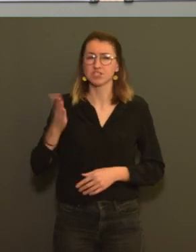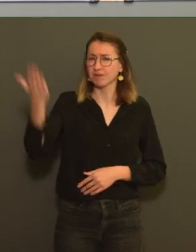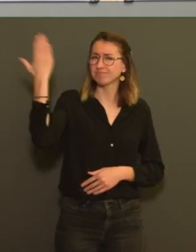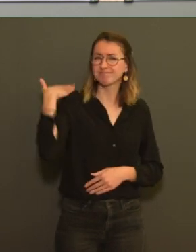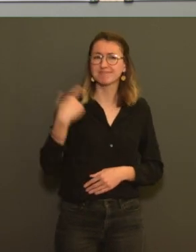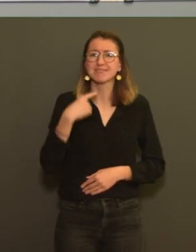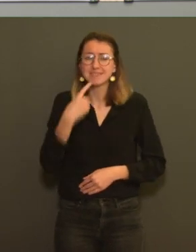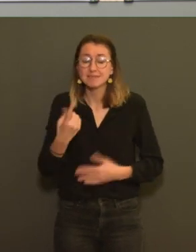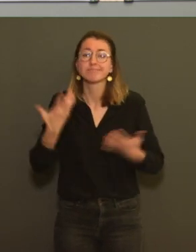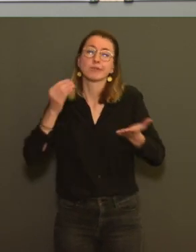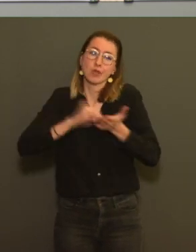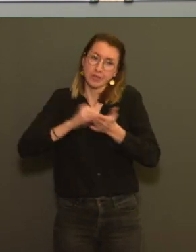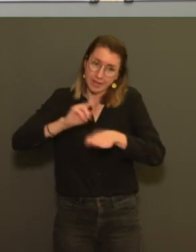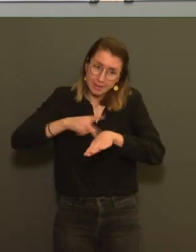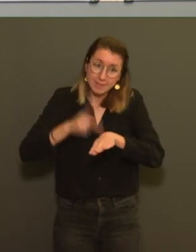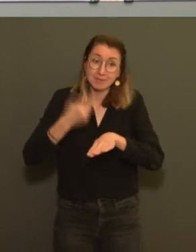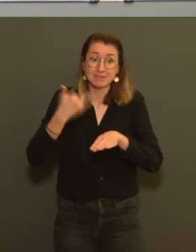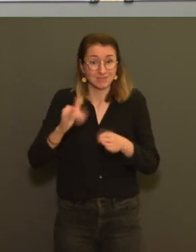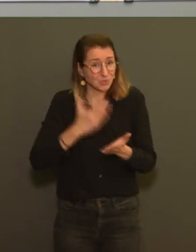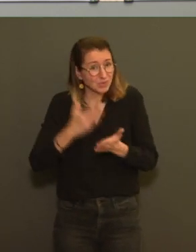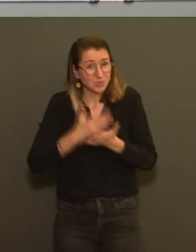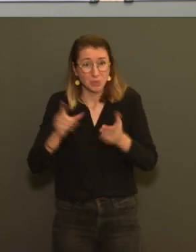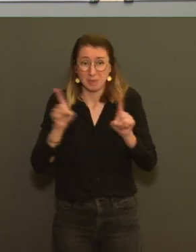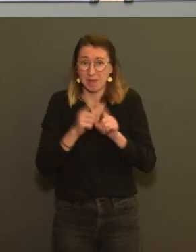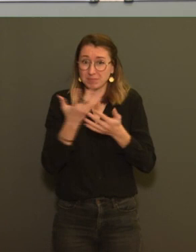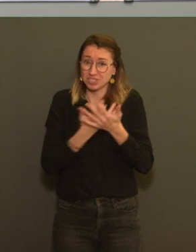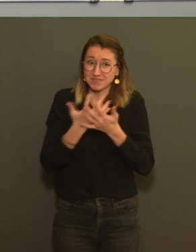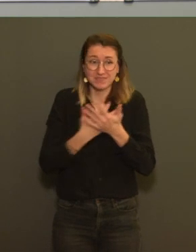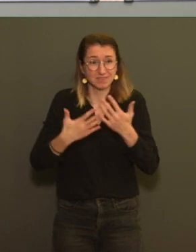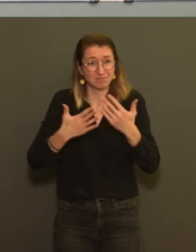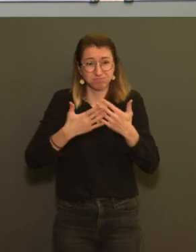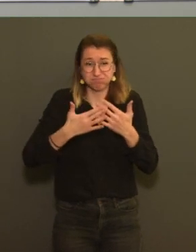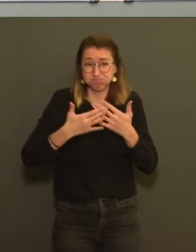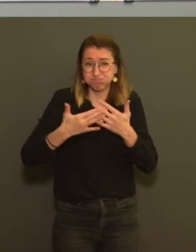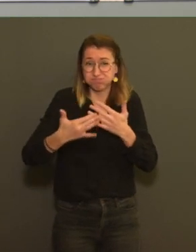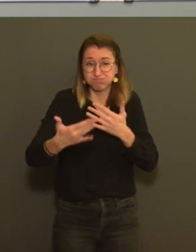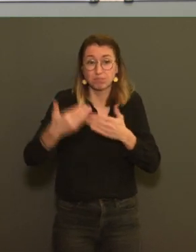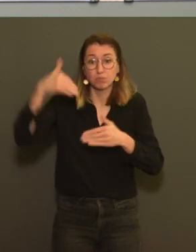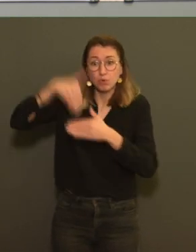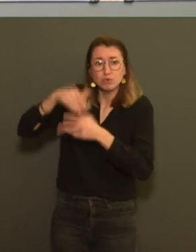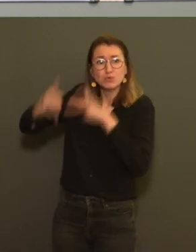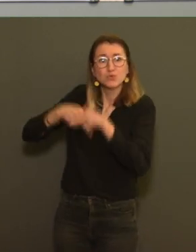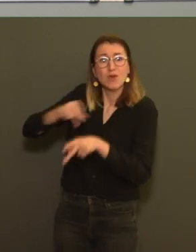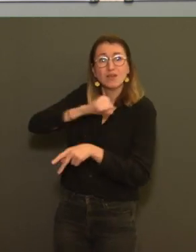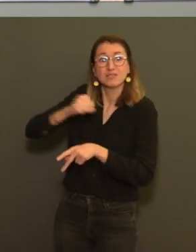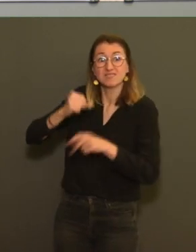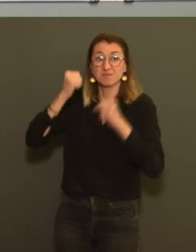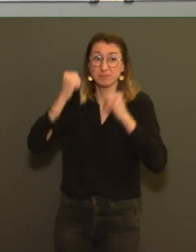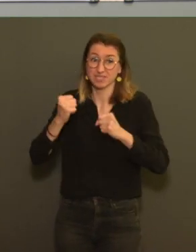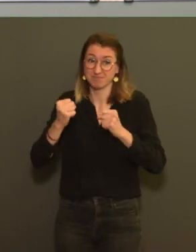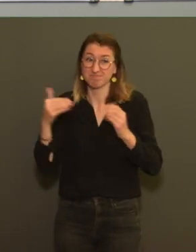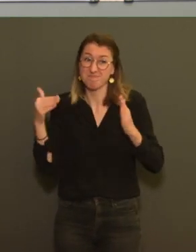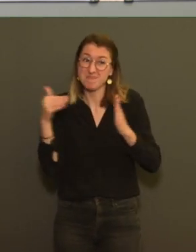s'attend toujours à atteindre au niveau des soins intensifs la barre des 1000 patients